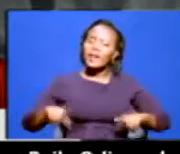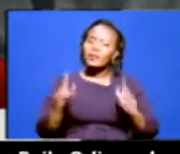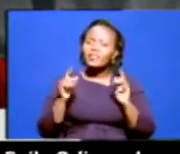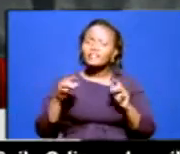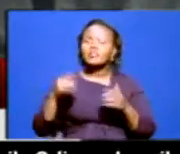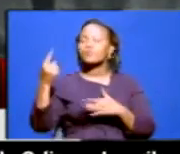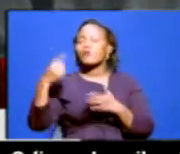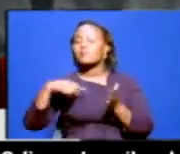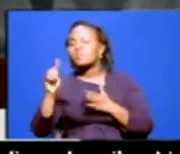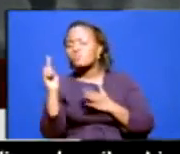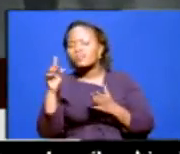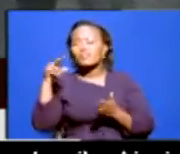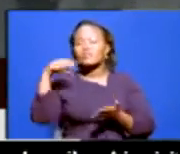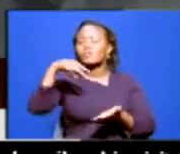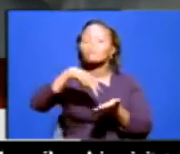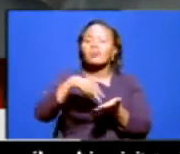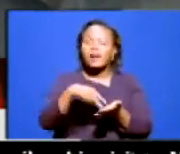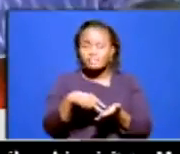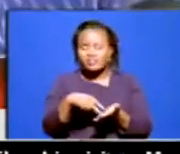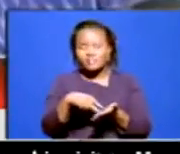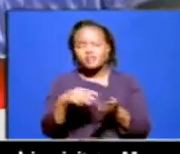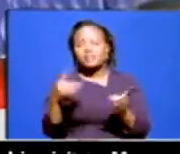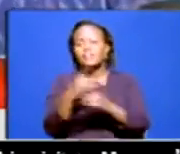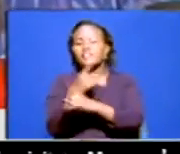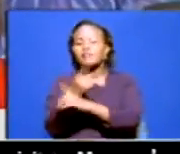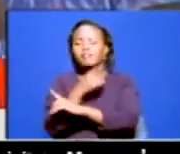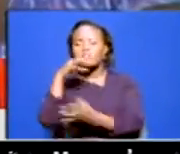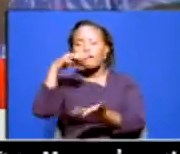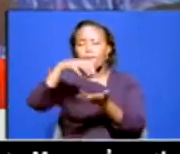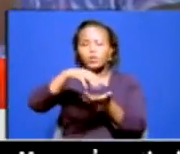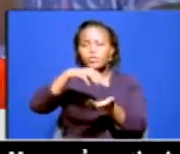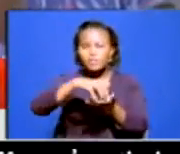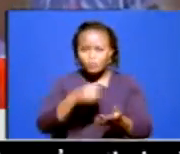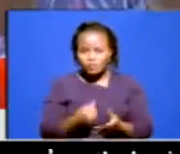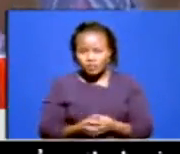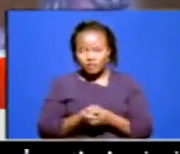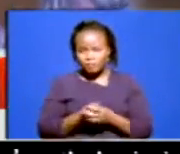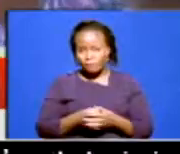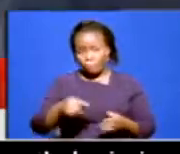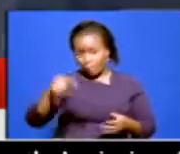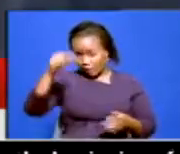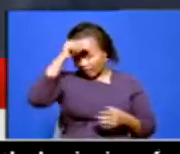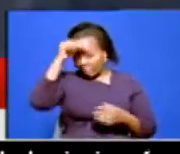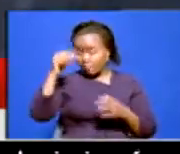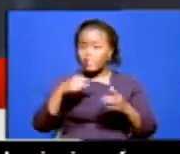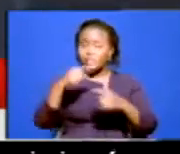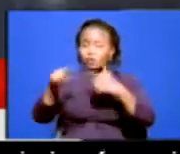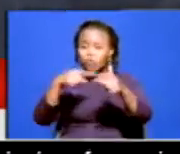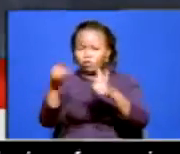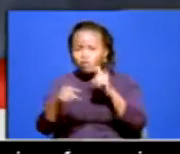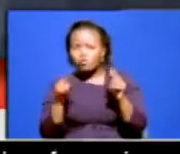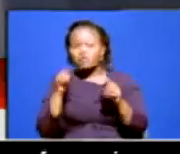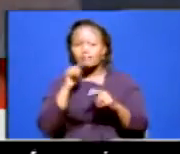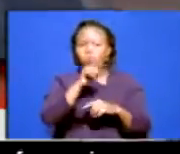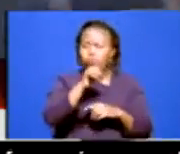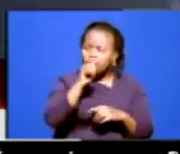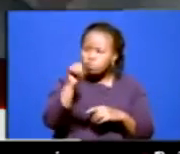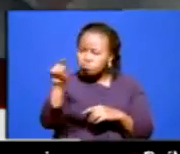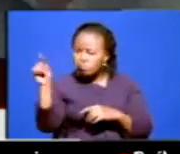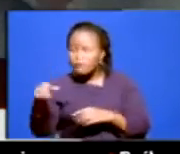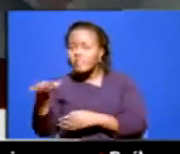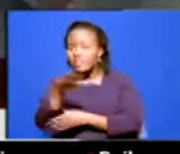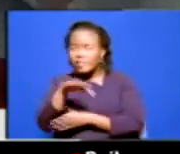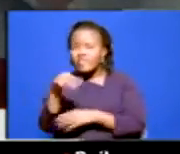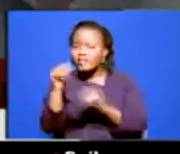ruhusa ya kuwania nyadhifa mbalimbali. The government is currently mapping out areas prone to poll related